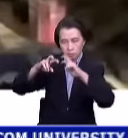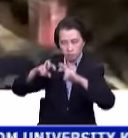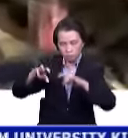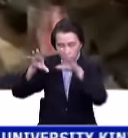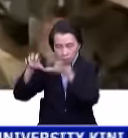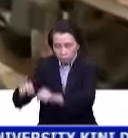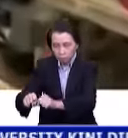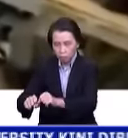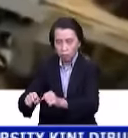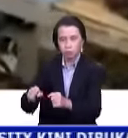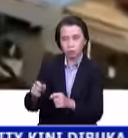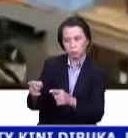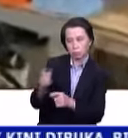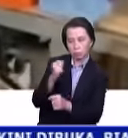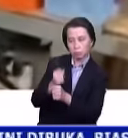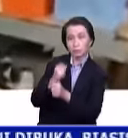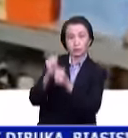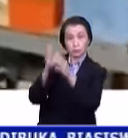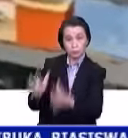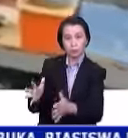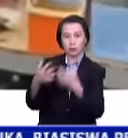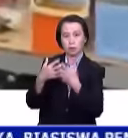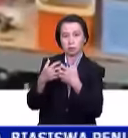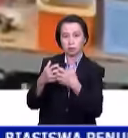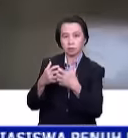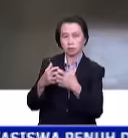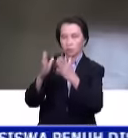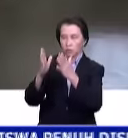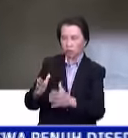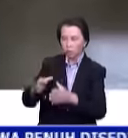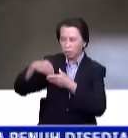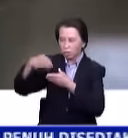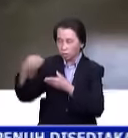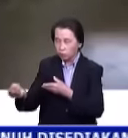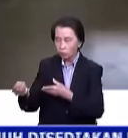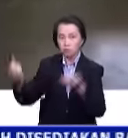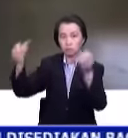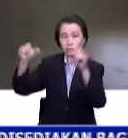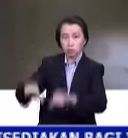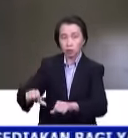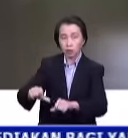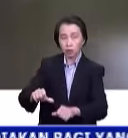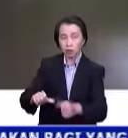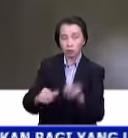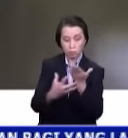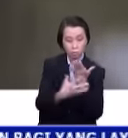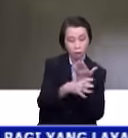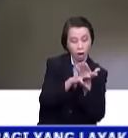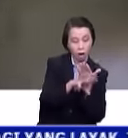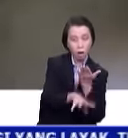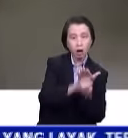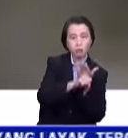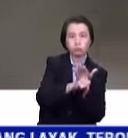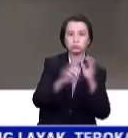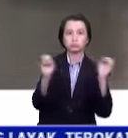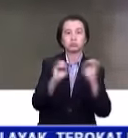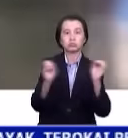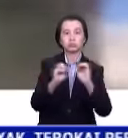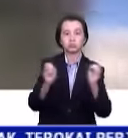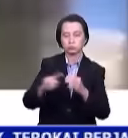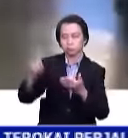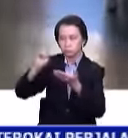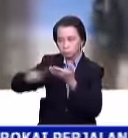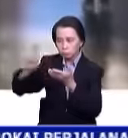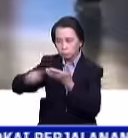serbuan mendapati beberapa pekerja kilang terbabit, khususnya warga asing, gagal mengimbas kod QR MySejahtera. Hasil